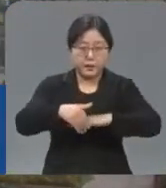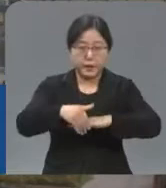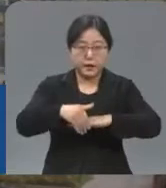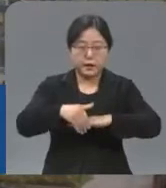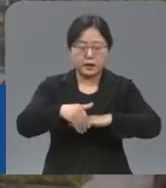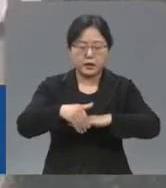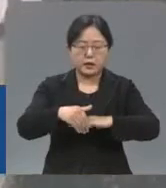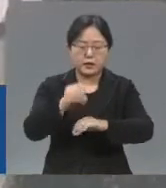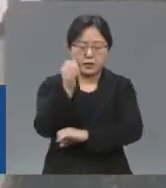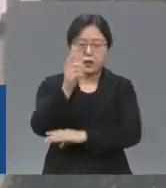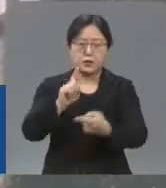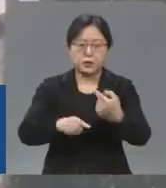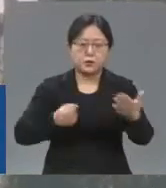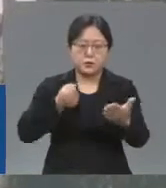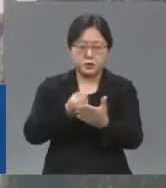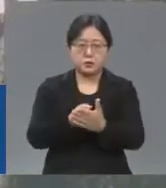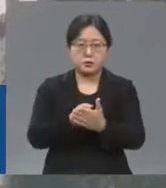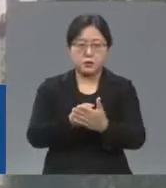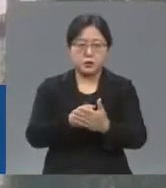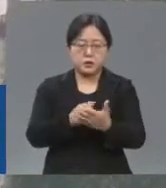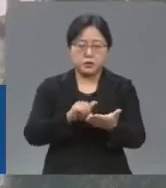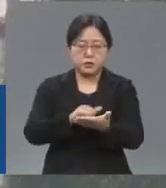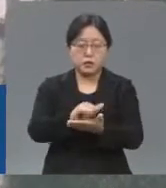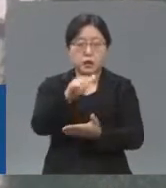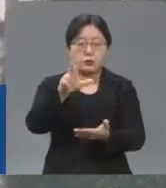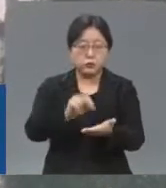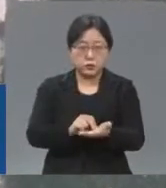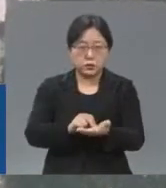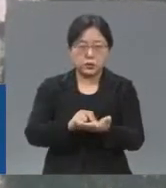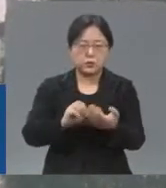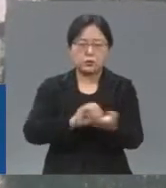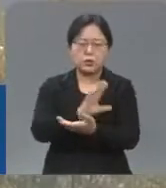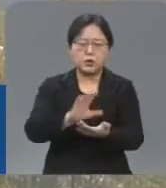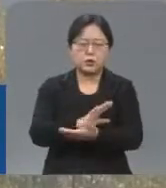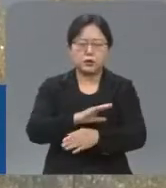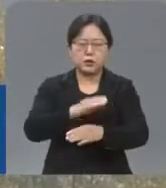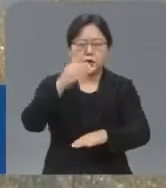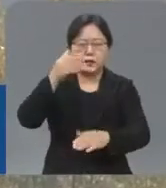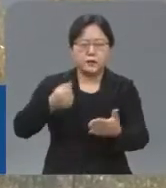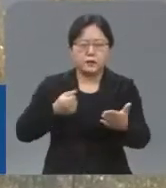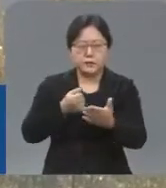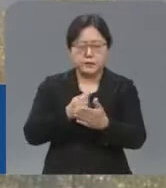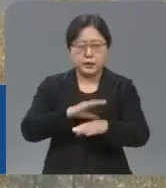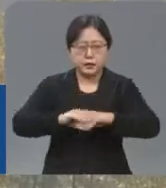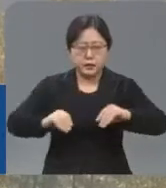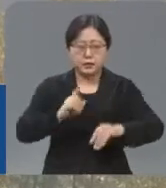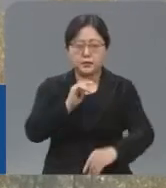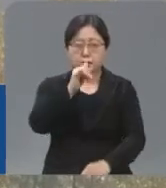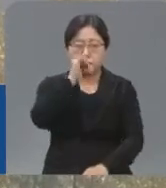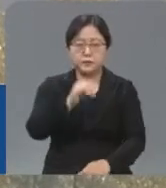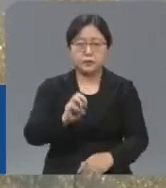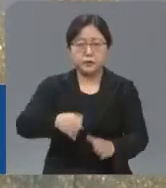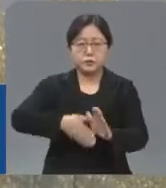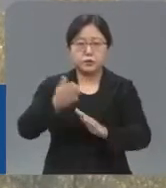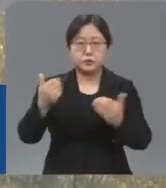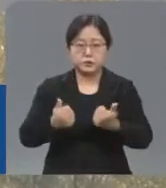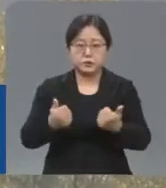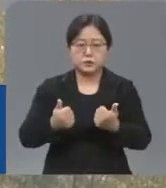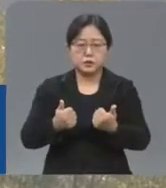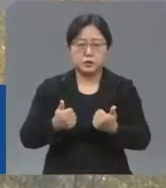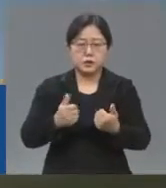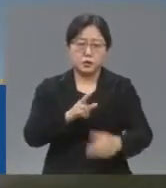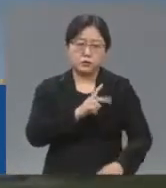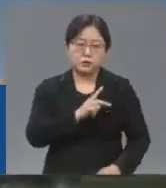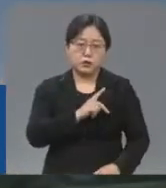공항개발종합계획안을 원안대로 확정하고 공항 문제로 인한 논란에 종지부를 찍어야 할 것이라고 강조했습니다. 광주시의회는